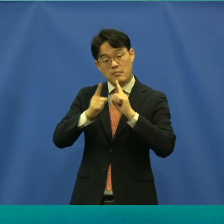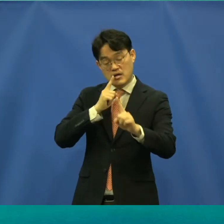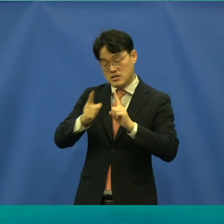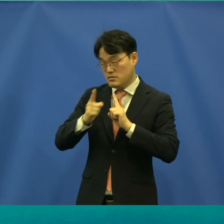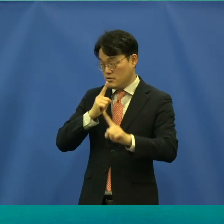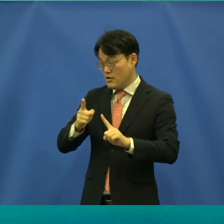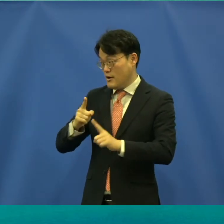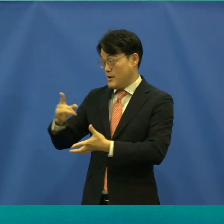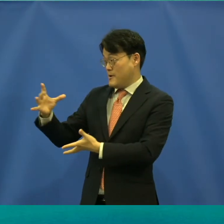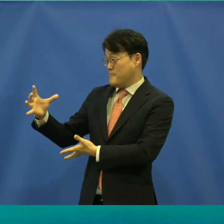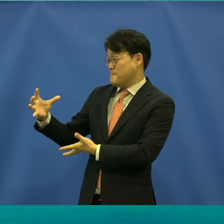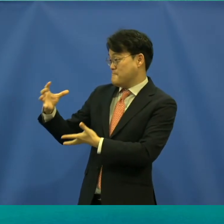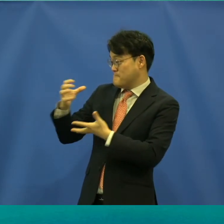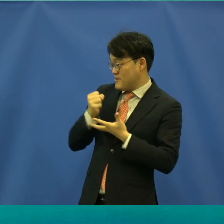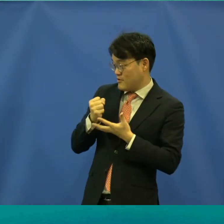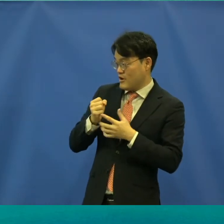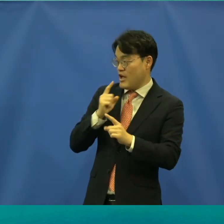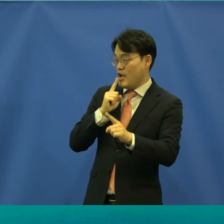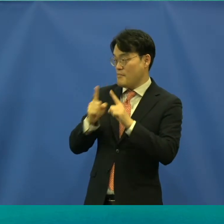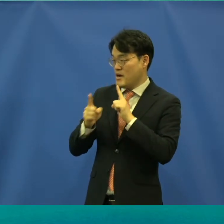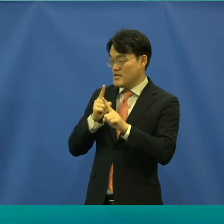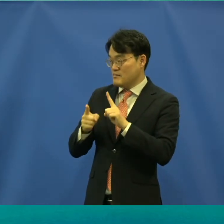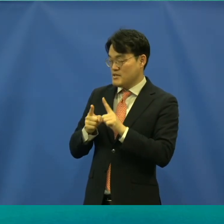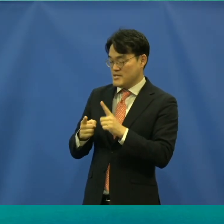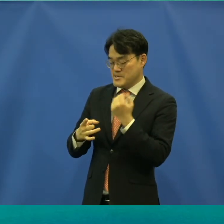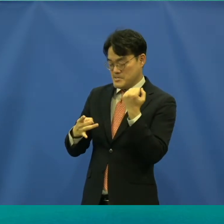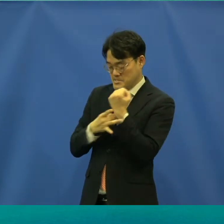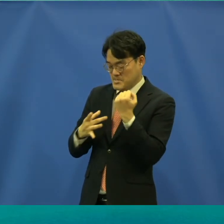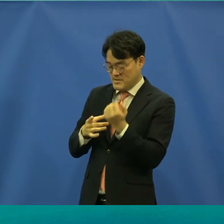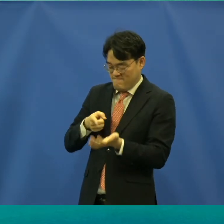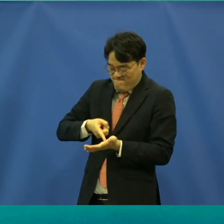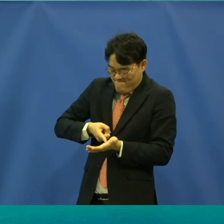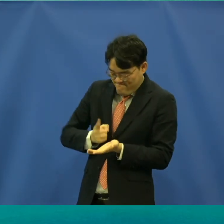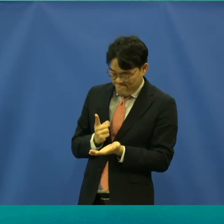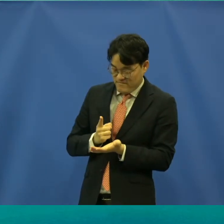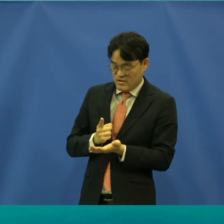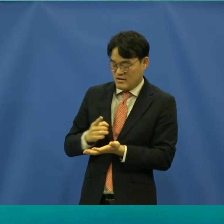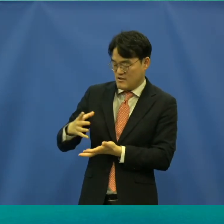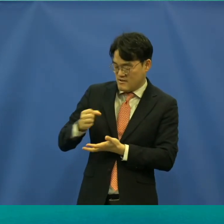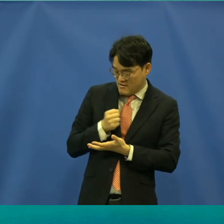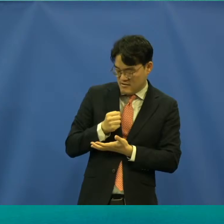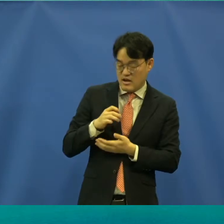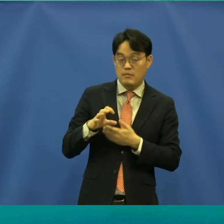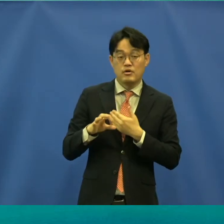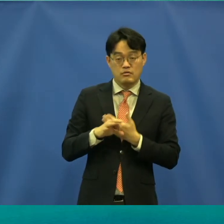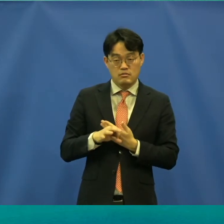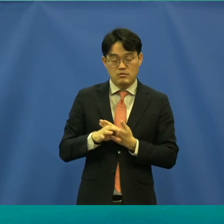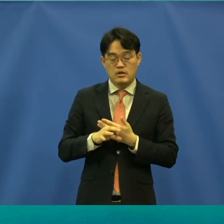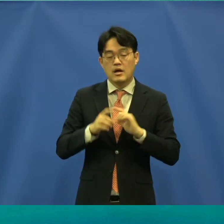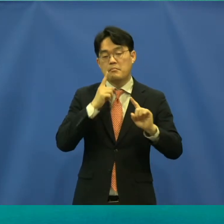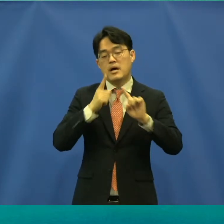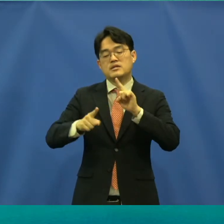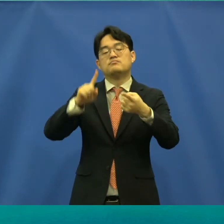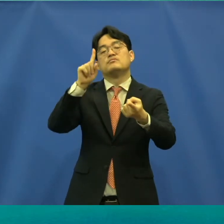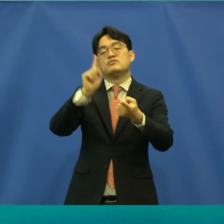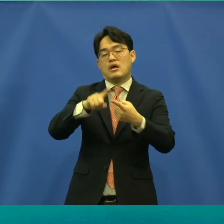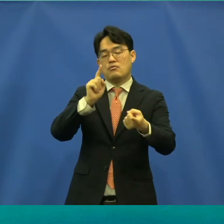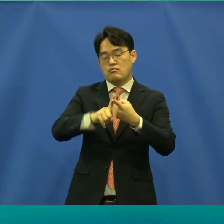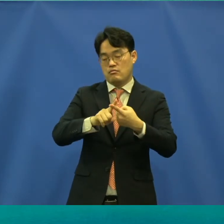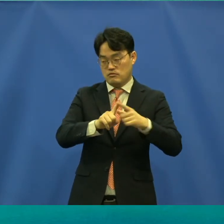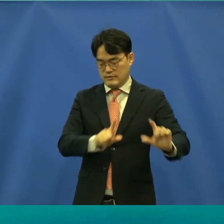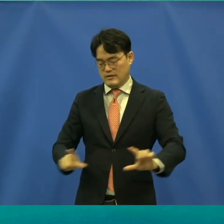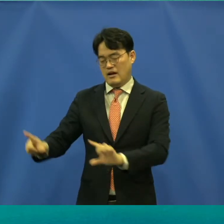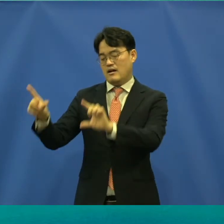박혀버립니다. 그러면 그 말씀은 그냥 말씀이 아니고 하나님의 존재 자체입니다. 하나님의